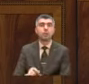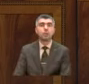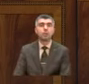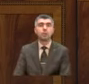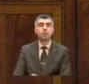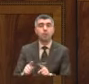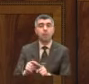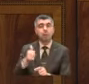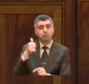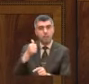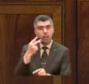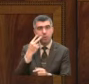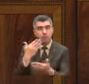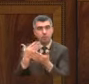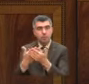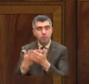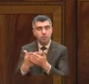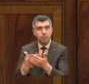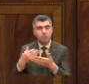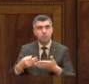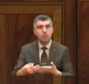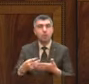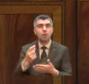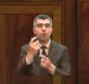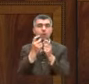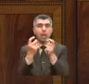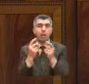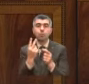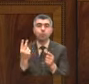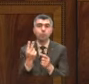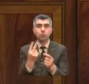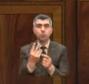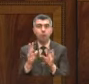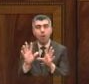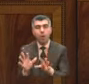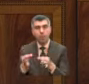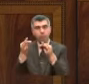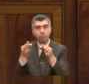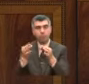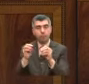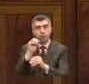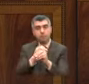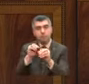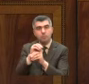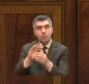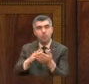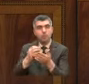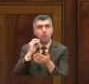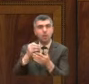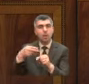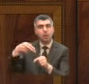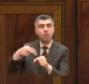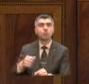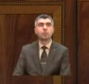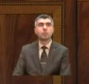الجوده وتتبع المسار، درنا طلب عروض، الان عندنا جوج شركات دوليه غنختاروا منها وحده اللي غدير لنا التتبع ديال المسار ديال